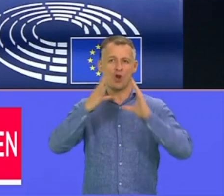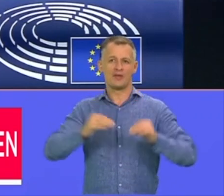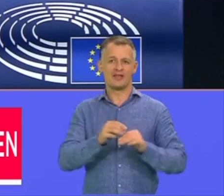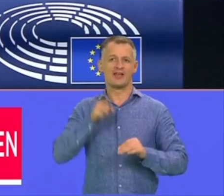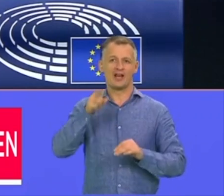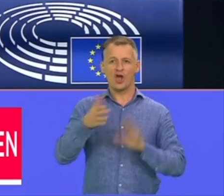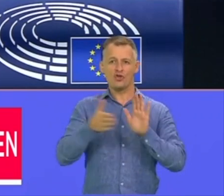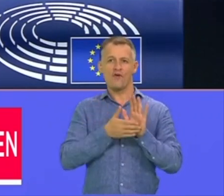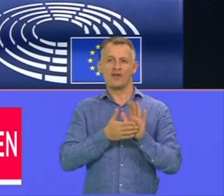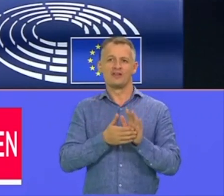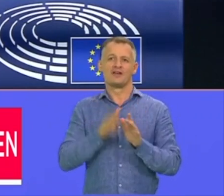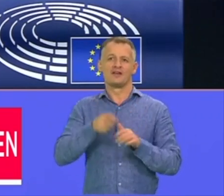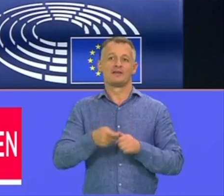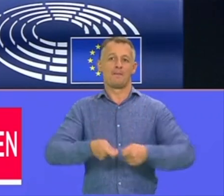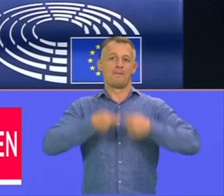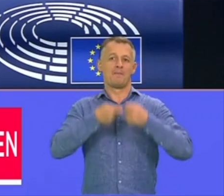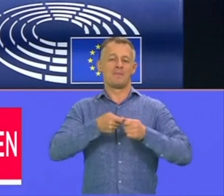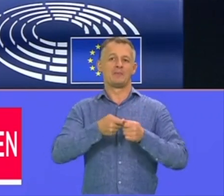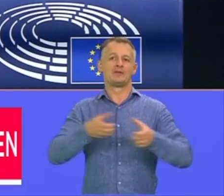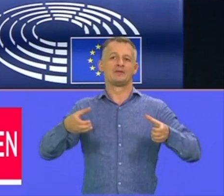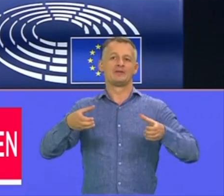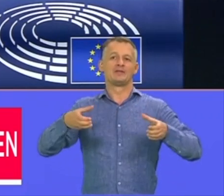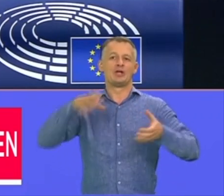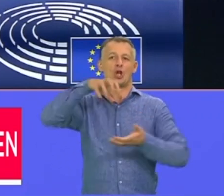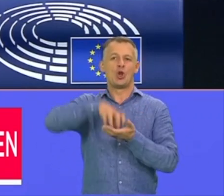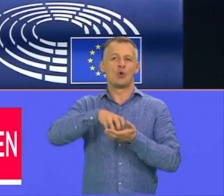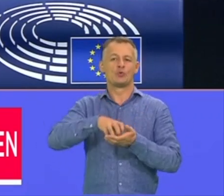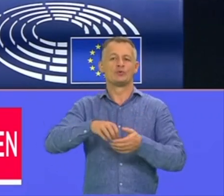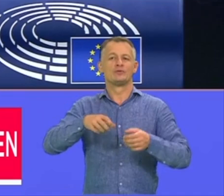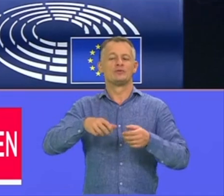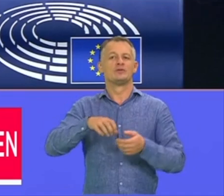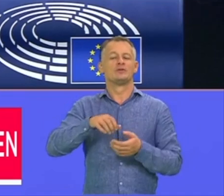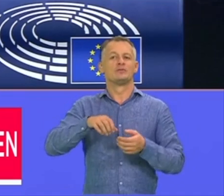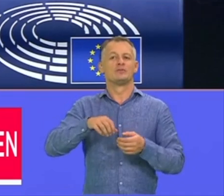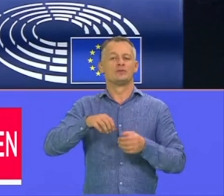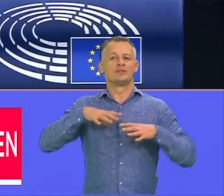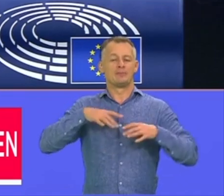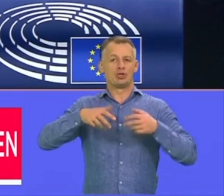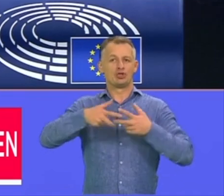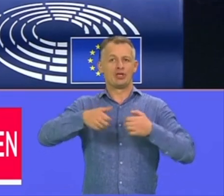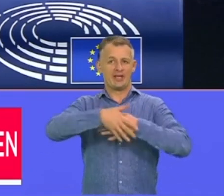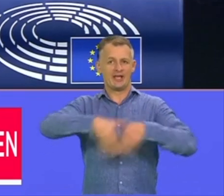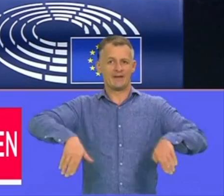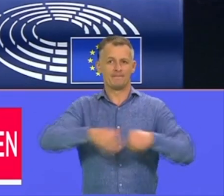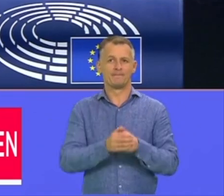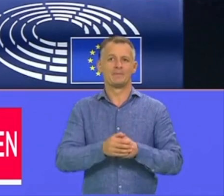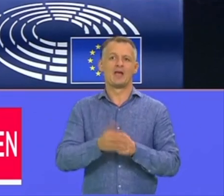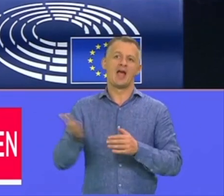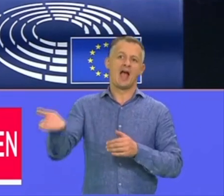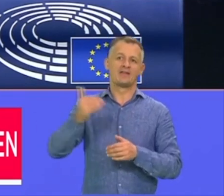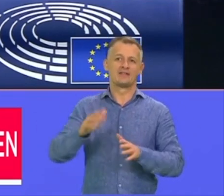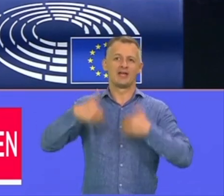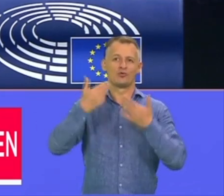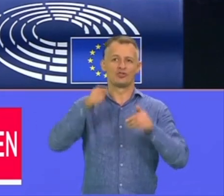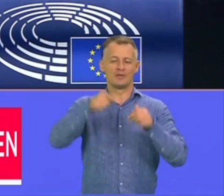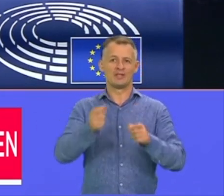Bulgarie et la Roumanie font partie de notre espace Schengen. Laissons les enfants entrer sans